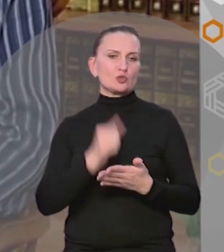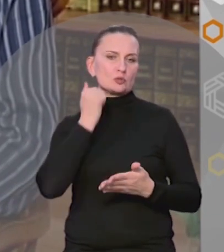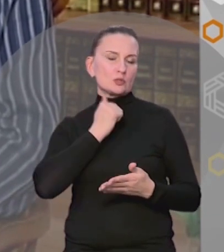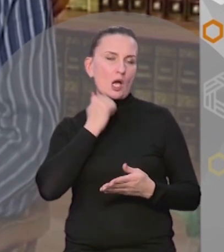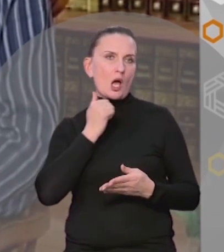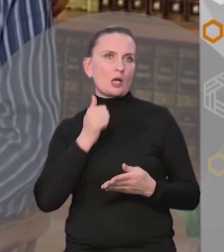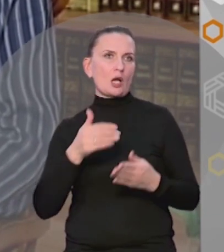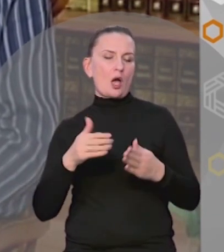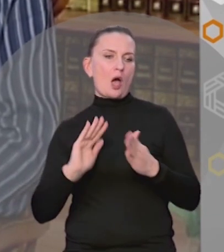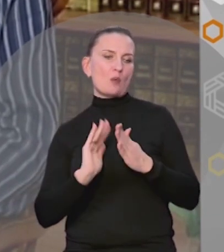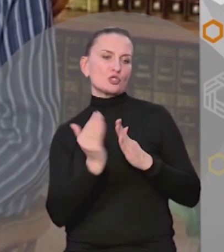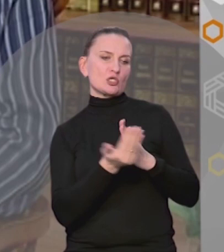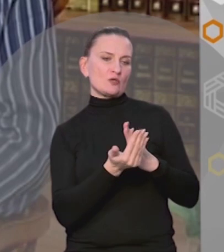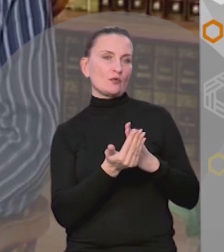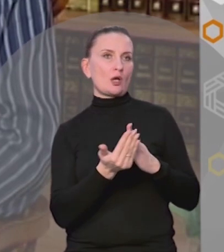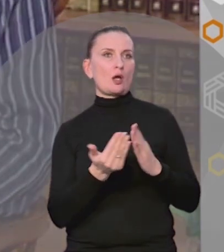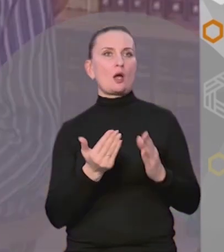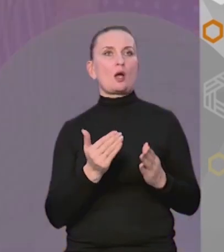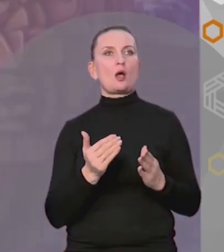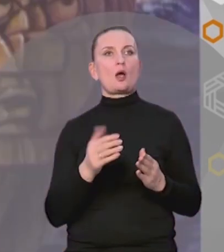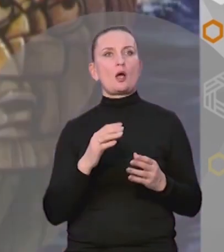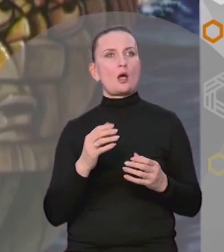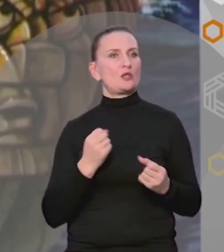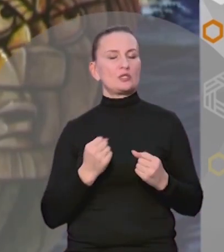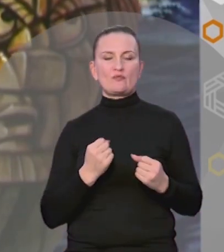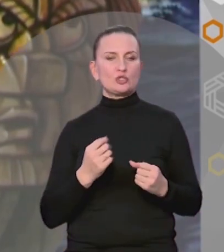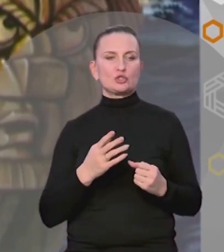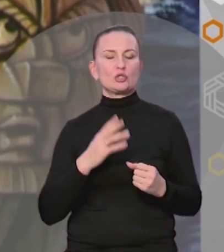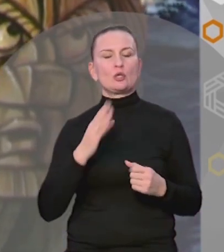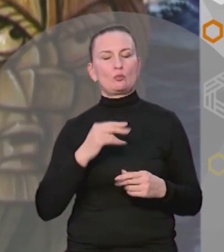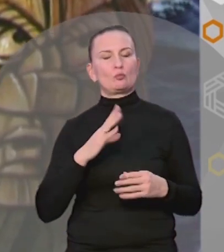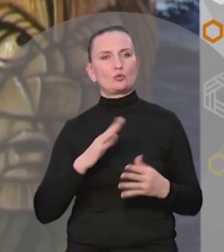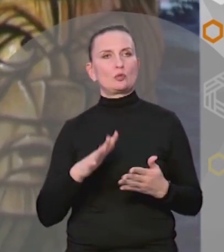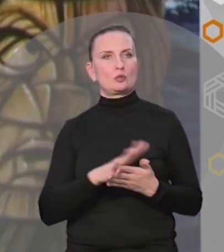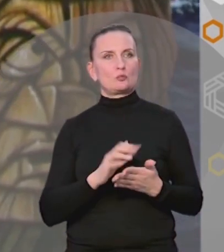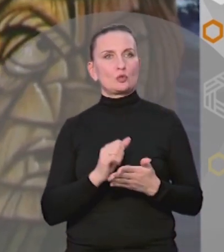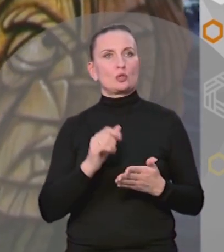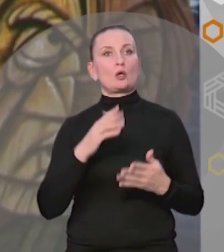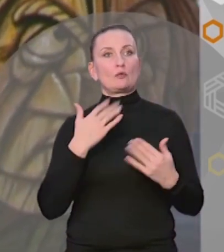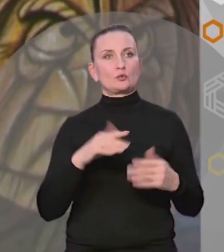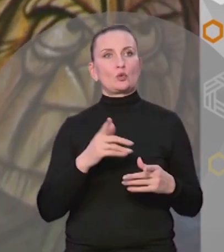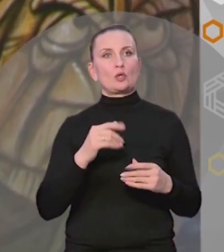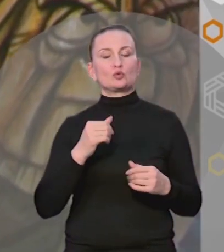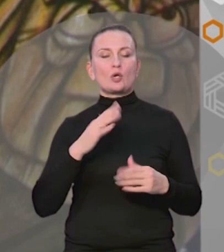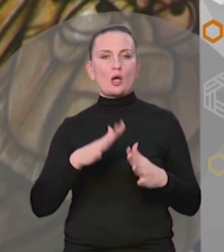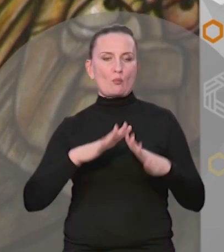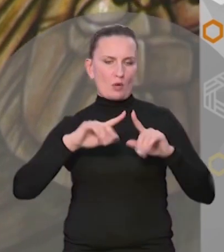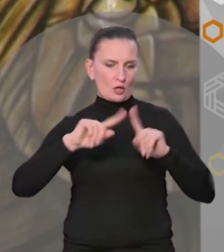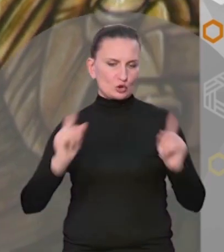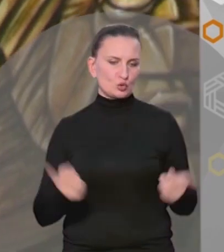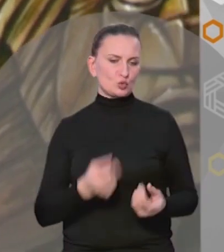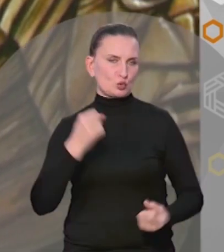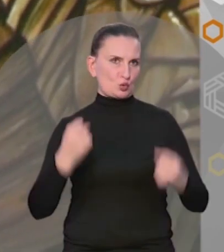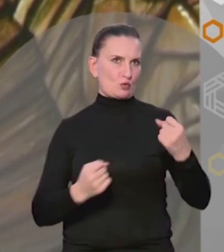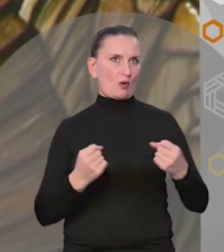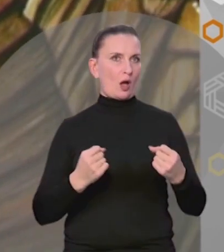и обломки его унесет в море. И только огромный деревянный штурвал не